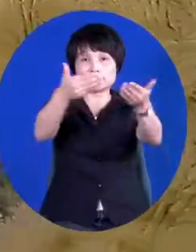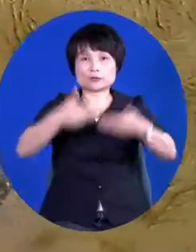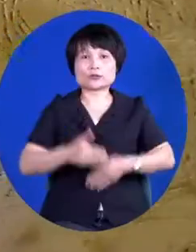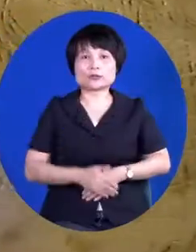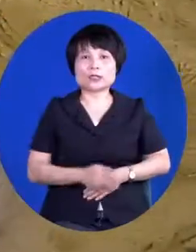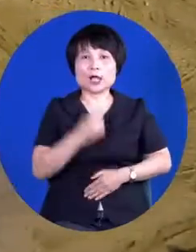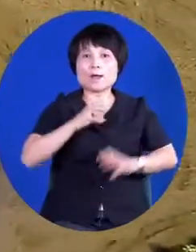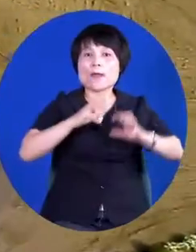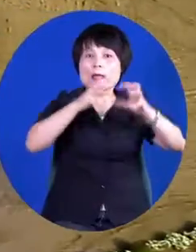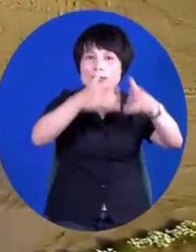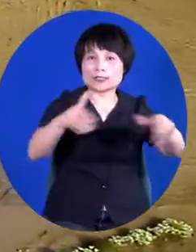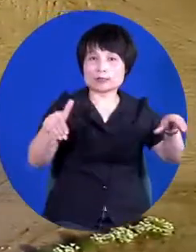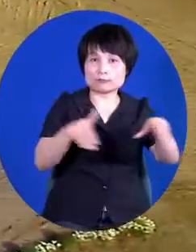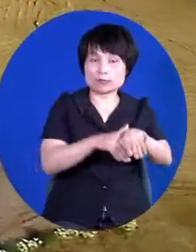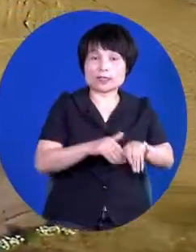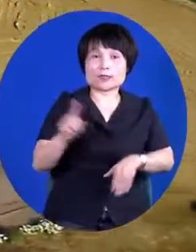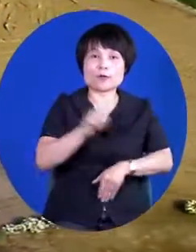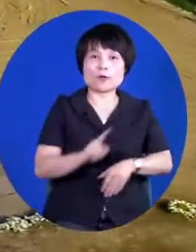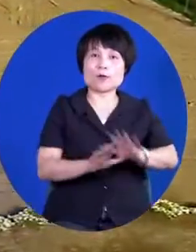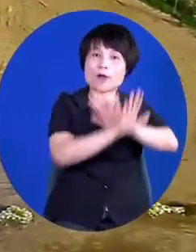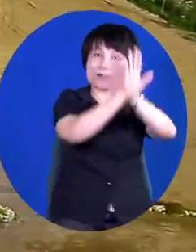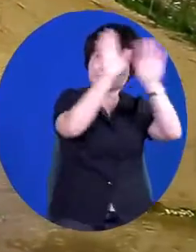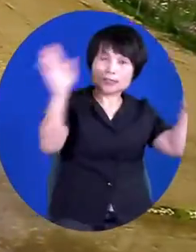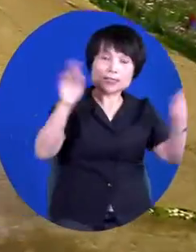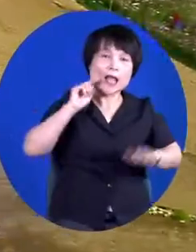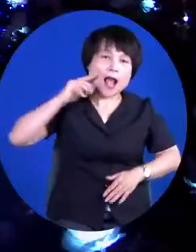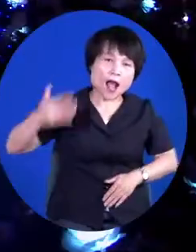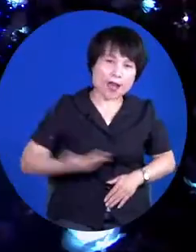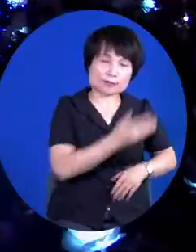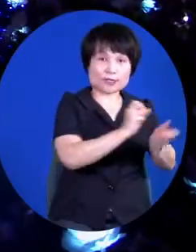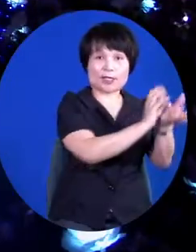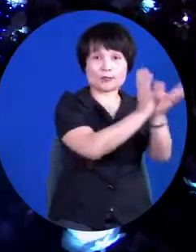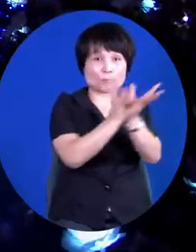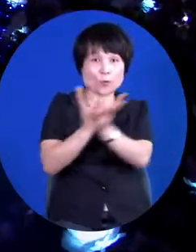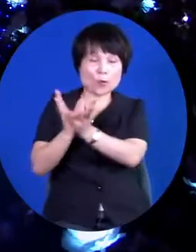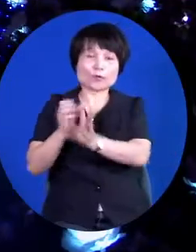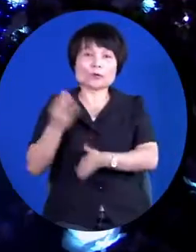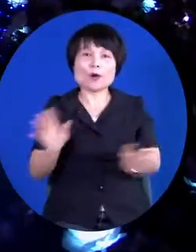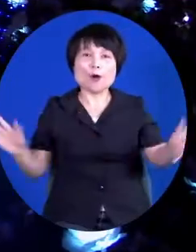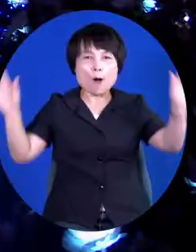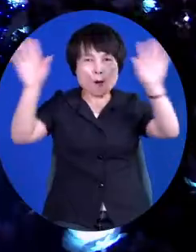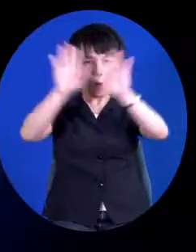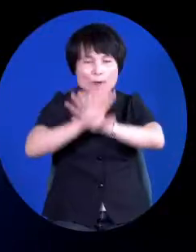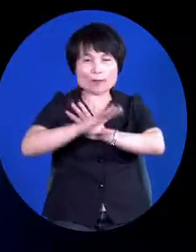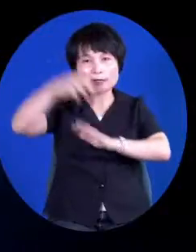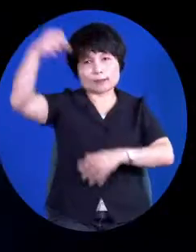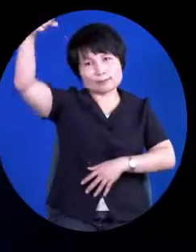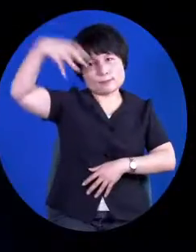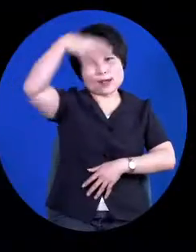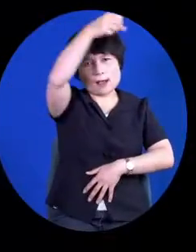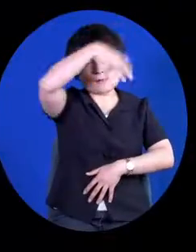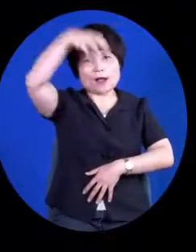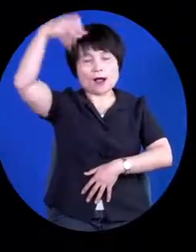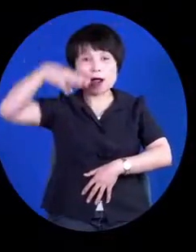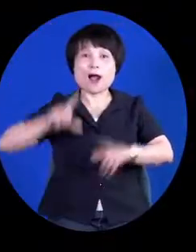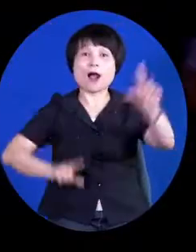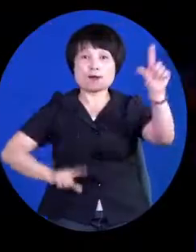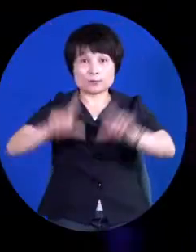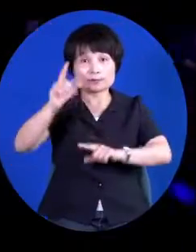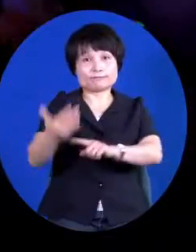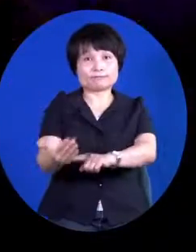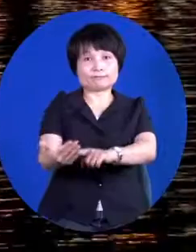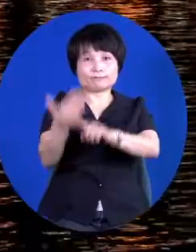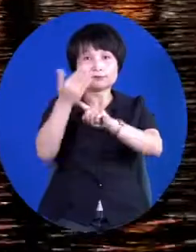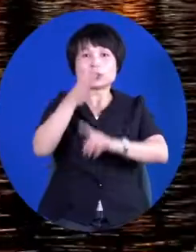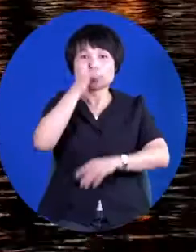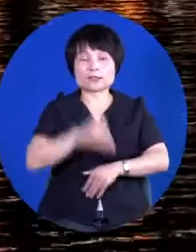이번 백제문화제의 낮에는 꽃으로 물든 아름다운 백제가 밤에는 화려한 조명을 앞세운 빛으로 물든 백제가 펼쳐지고